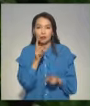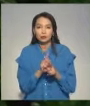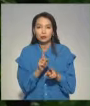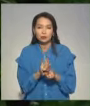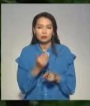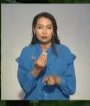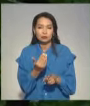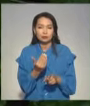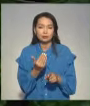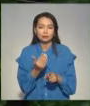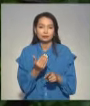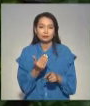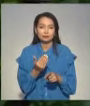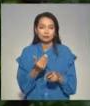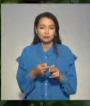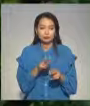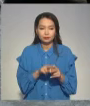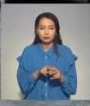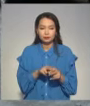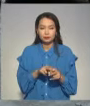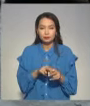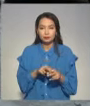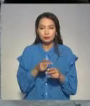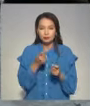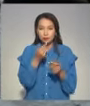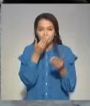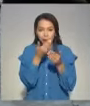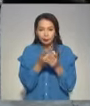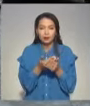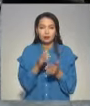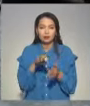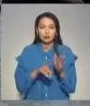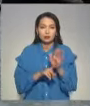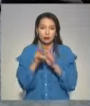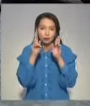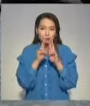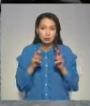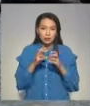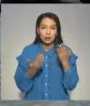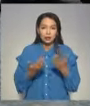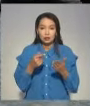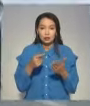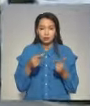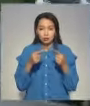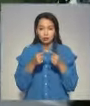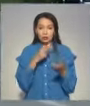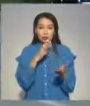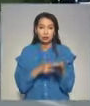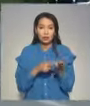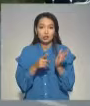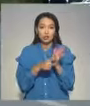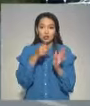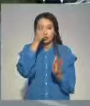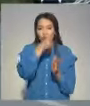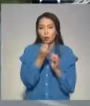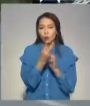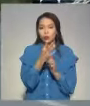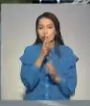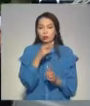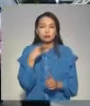азғындық әрекеттер жасау бабымен тергеуді бастады. Егер еркектің азғындық әрекеті дәлелденсе, ол 7 жылдан 12 жылға дейін